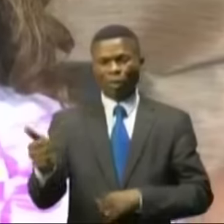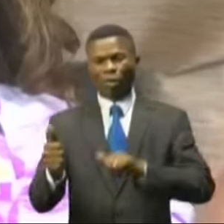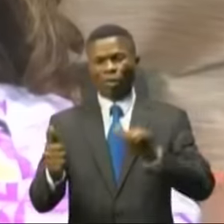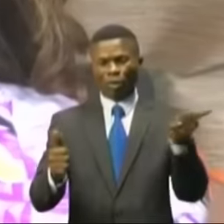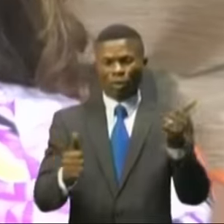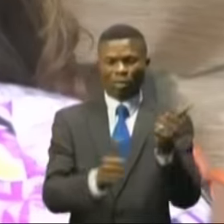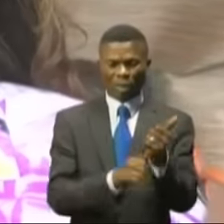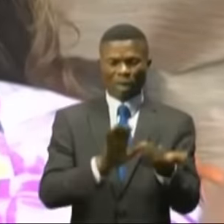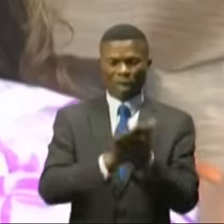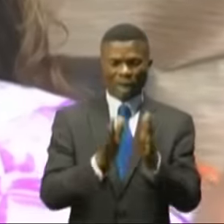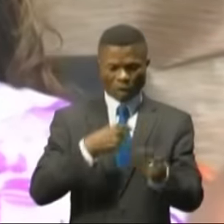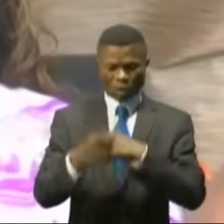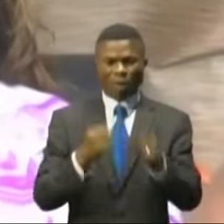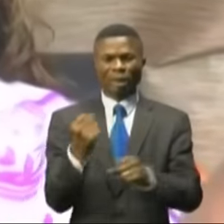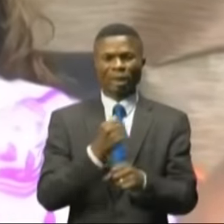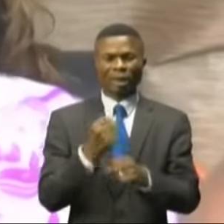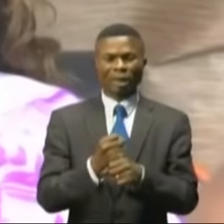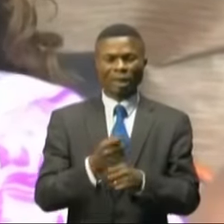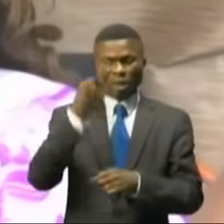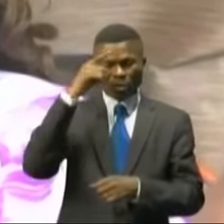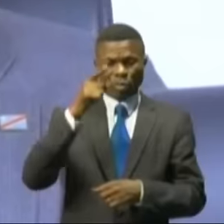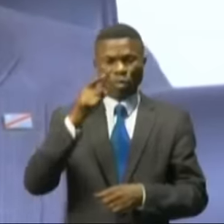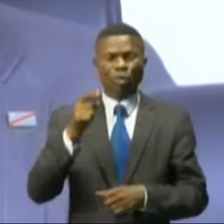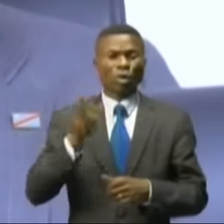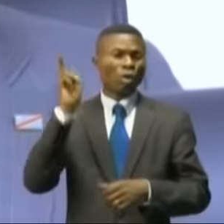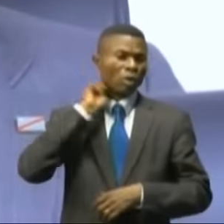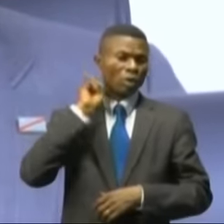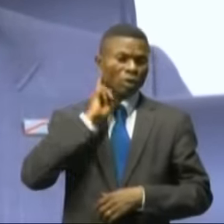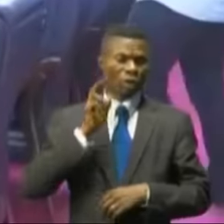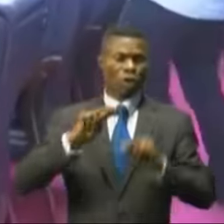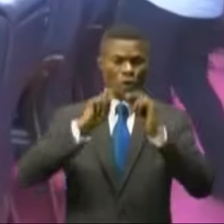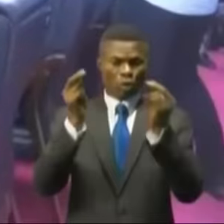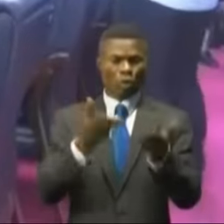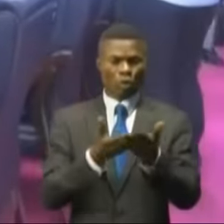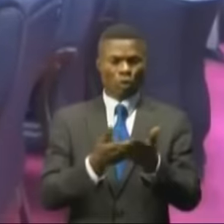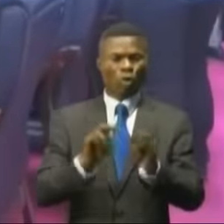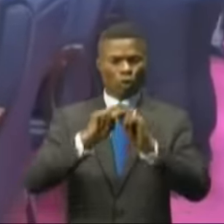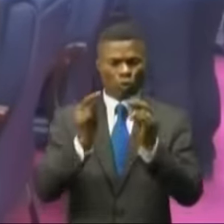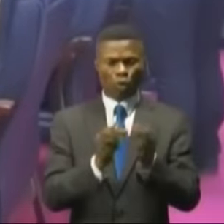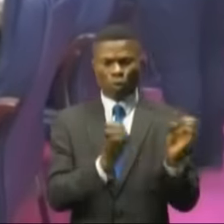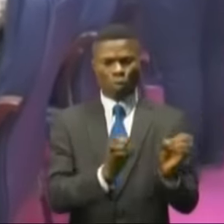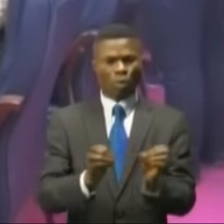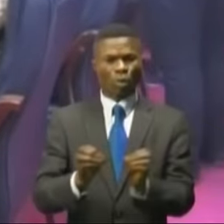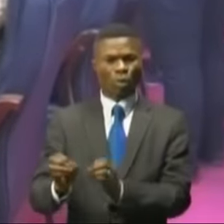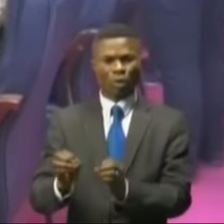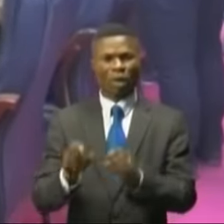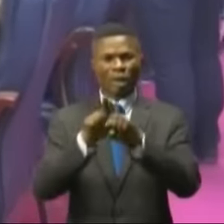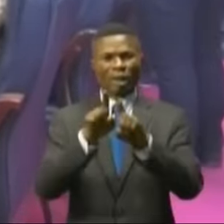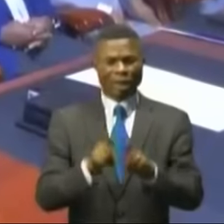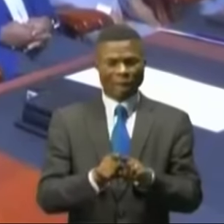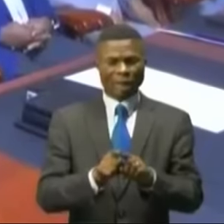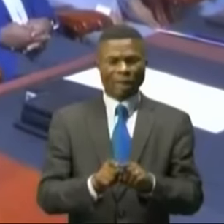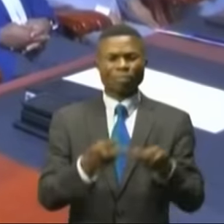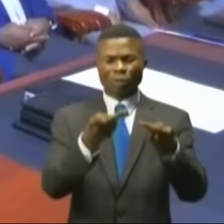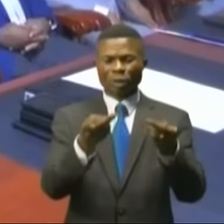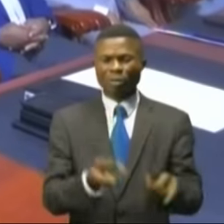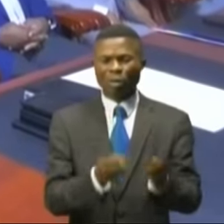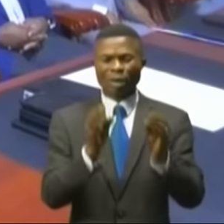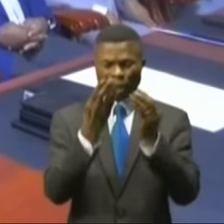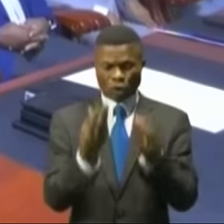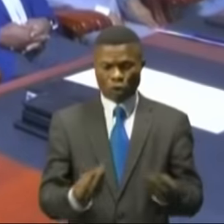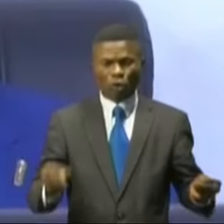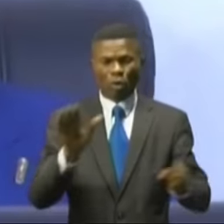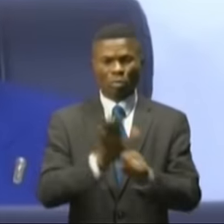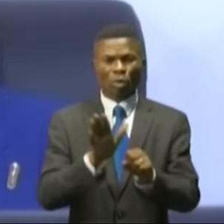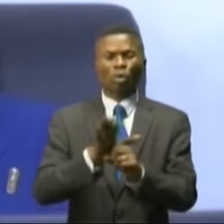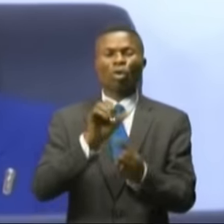l'ordre. Pour Augustin Kabuya, cette plateforme politique est une structure organisée et a un cadre de résolution des